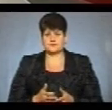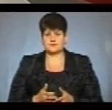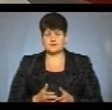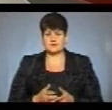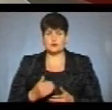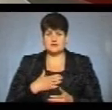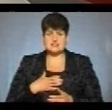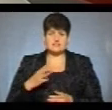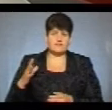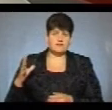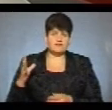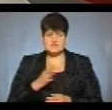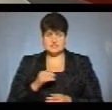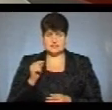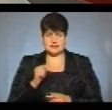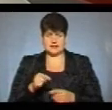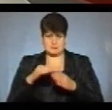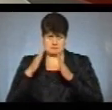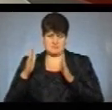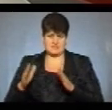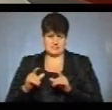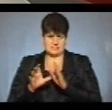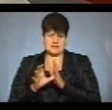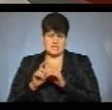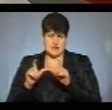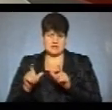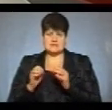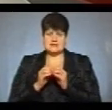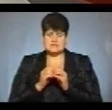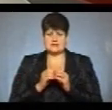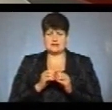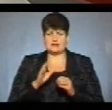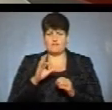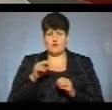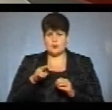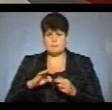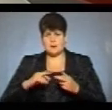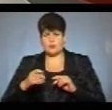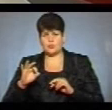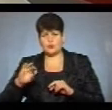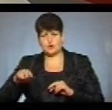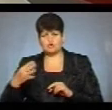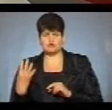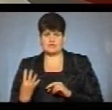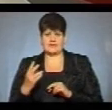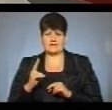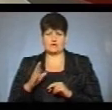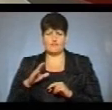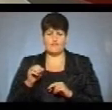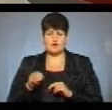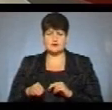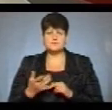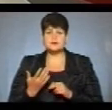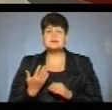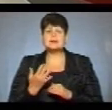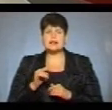у нас всі споживацькі підстанції, вони з 10 кВт переходять на 0,4 кВт. Скільки